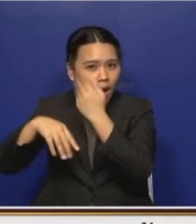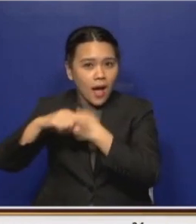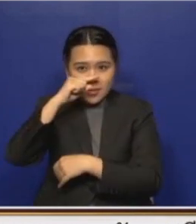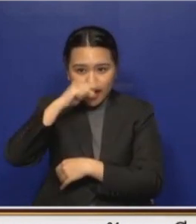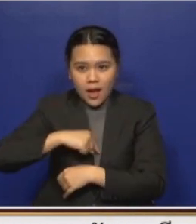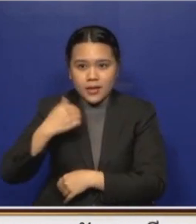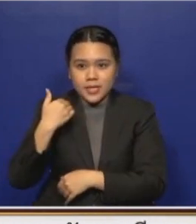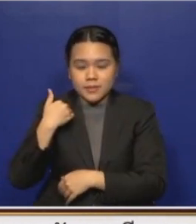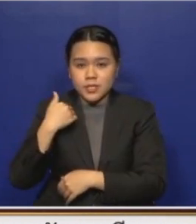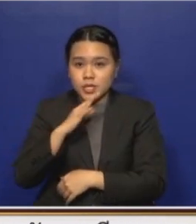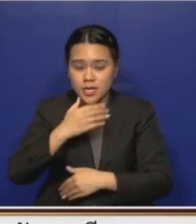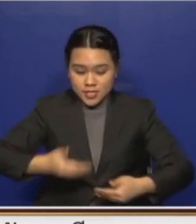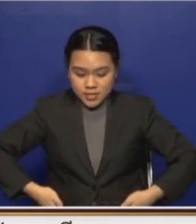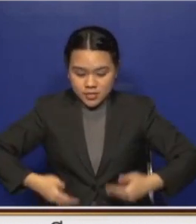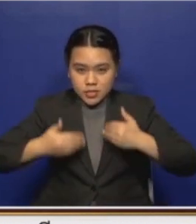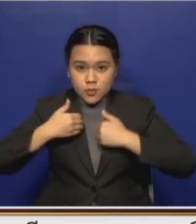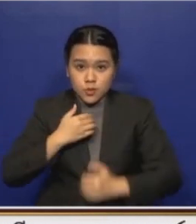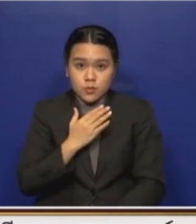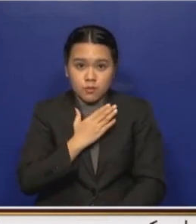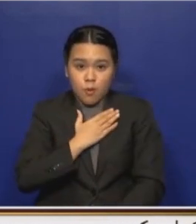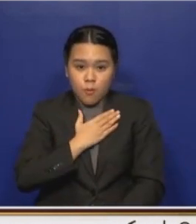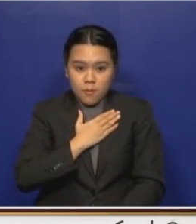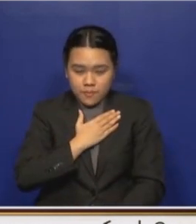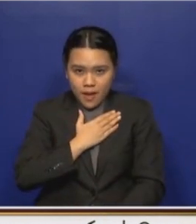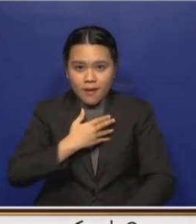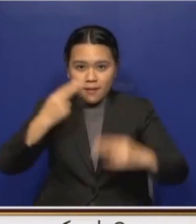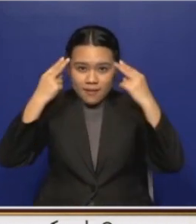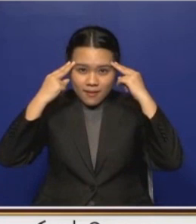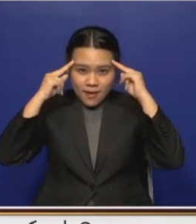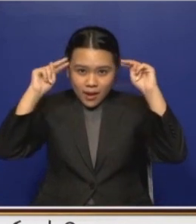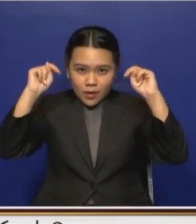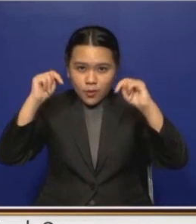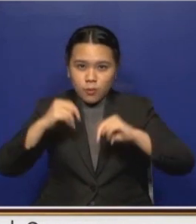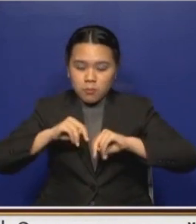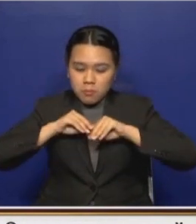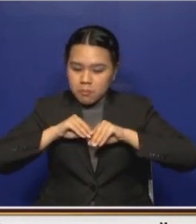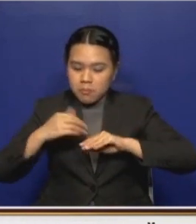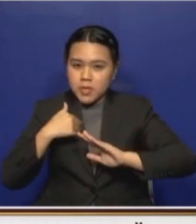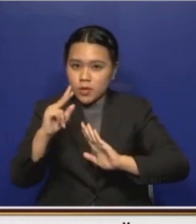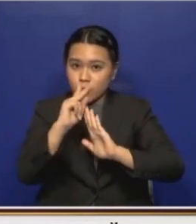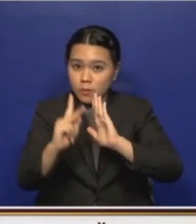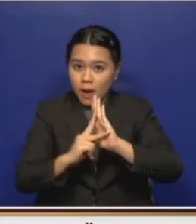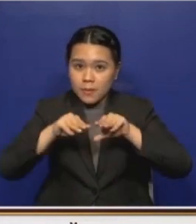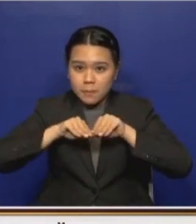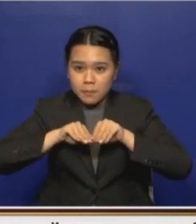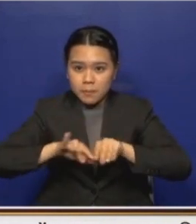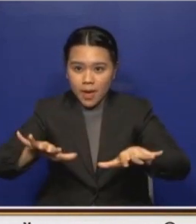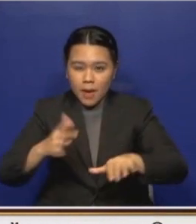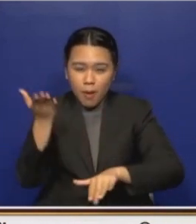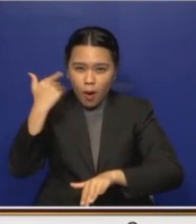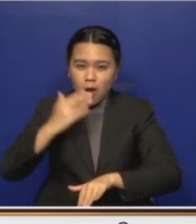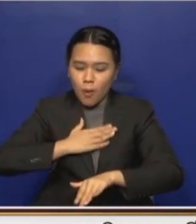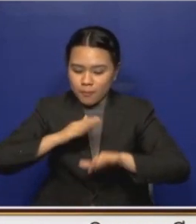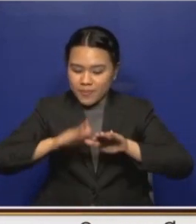ฮะผมย้ำนะสมัยผมเด็กๆนะและท่านนายกรัฐมนตรีประยุทธ์ก็ยังเด็กๆอยู่ฮะอ